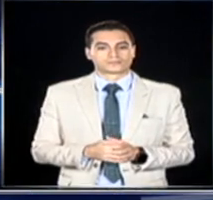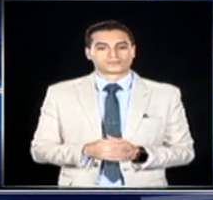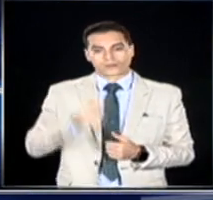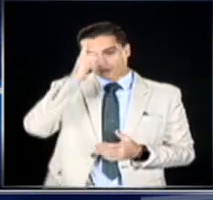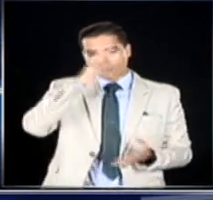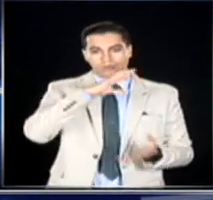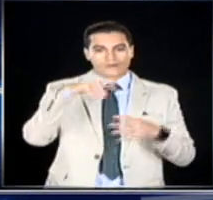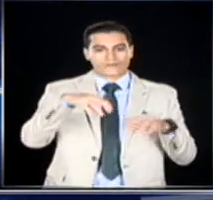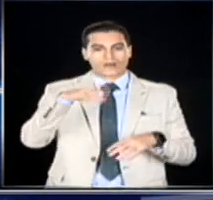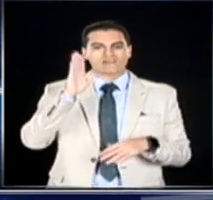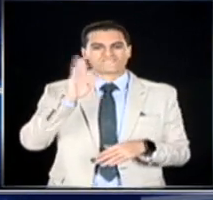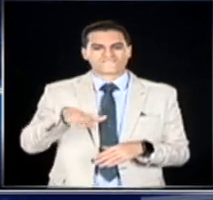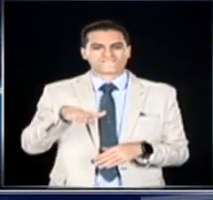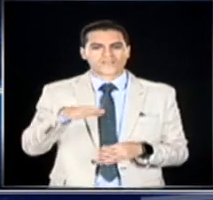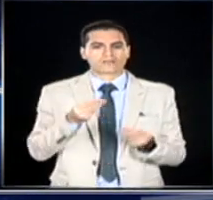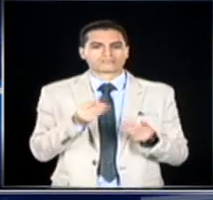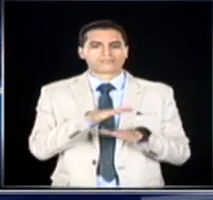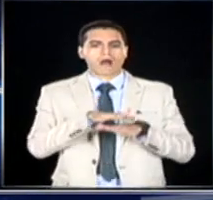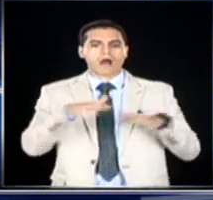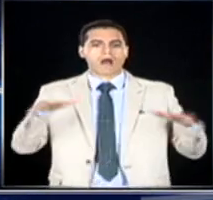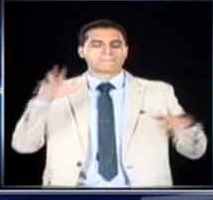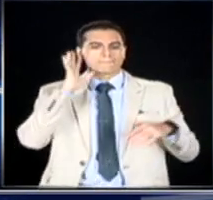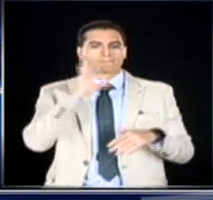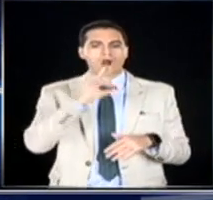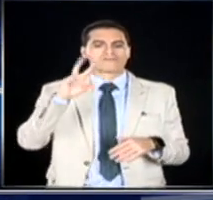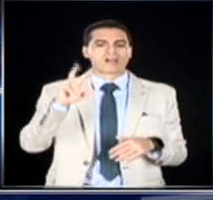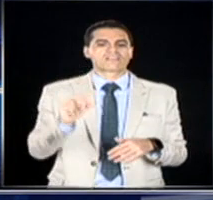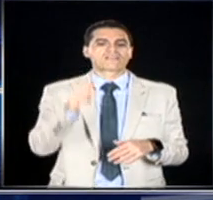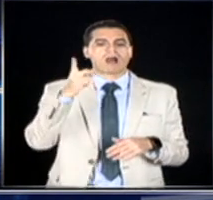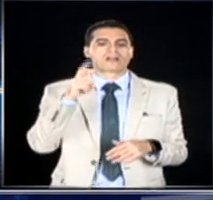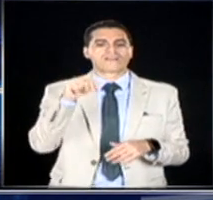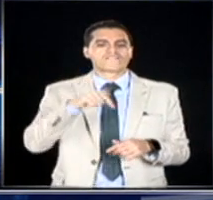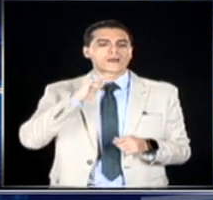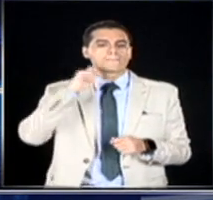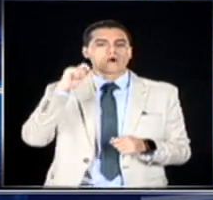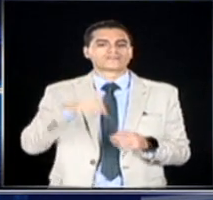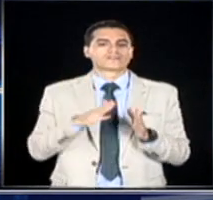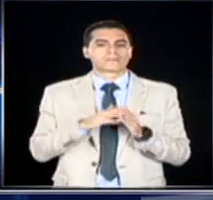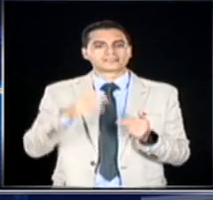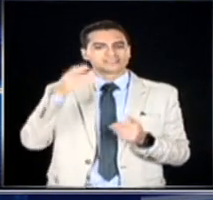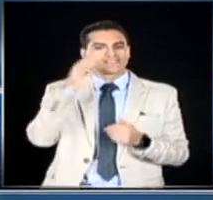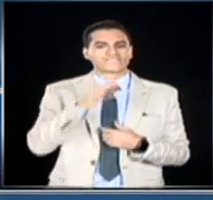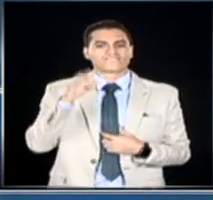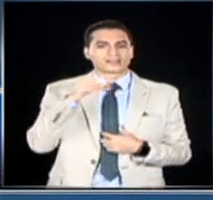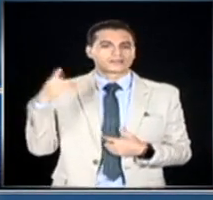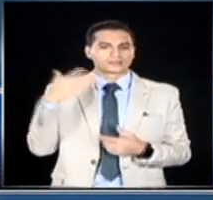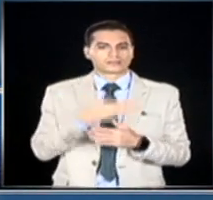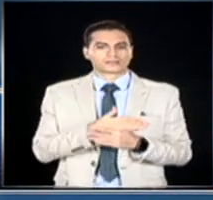جغرافيا، تقع واحد القارة بإحدى المحافظات المصرية، فما